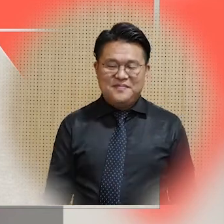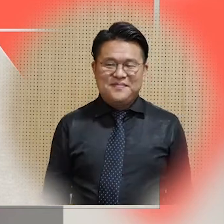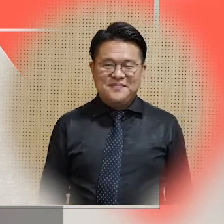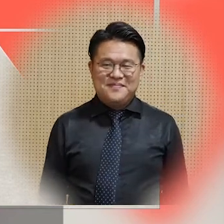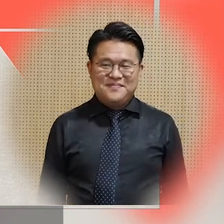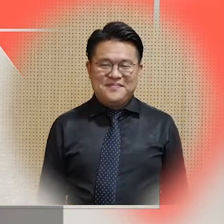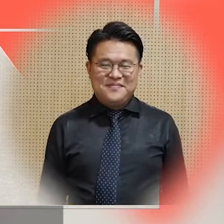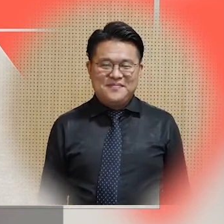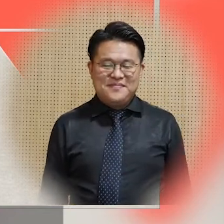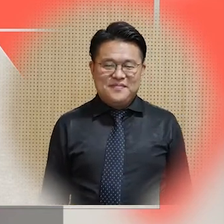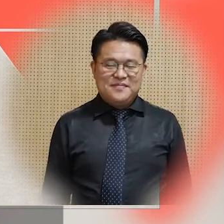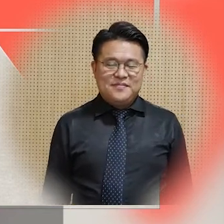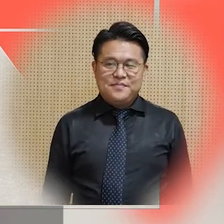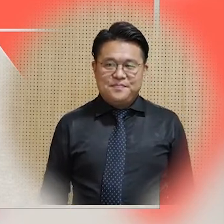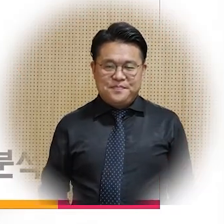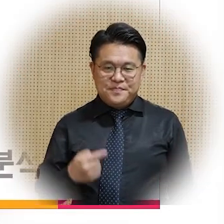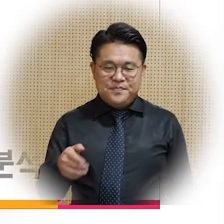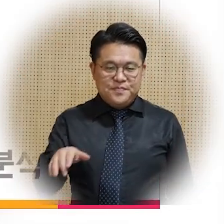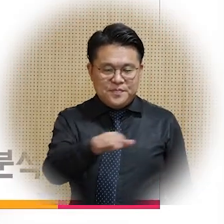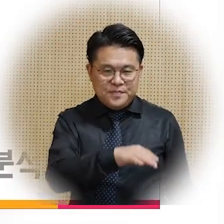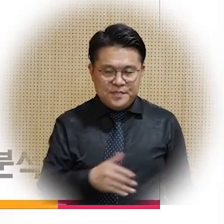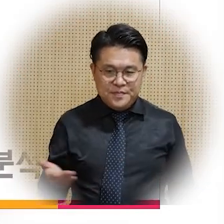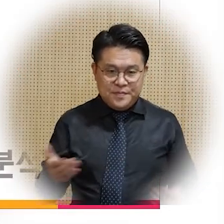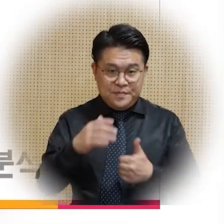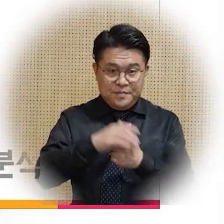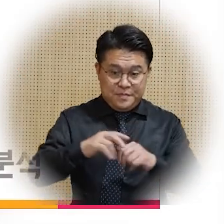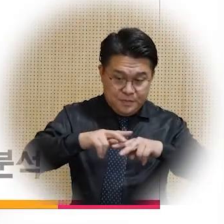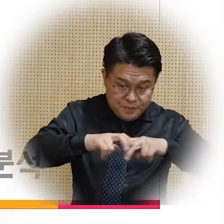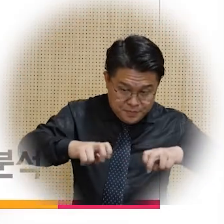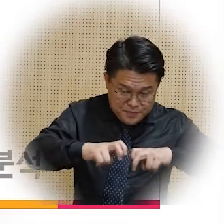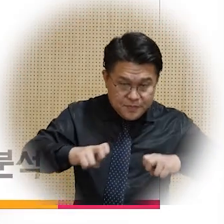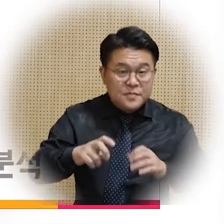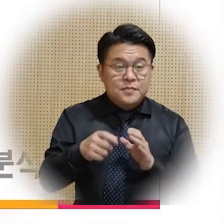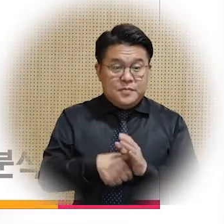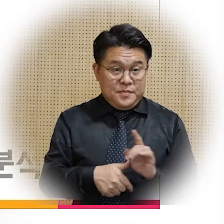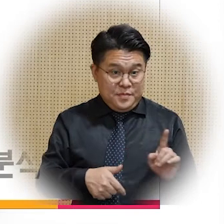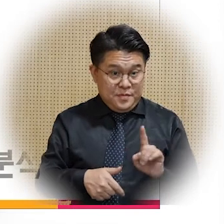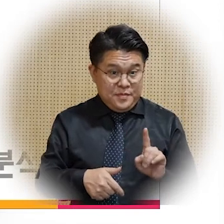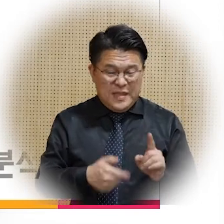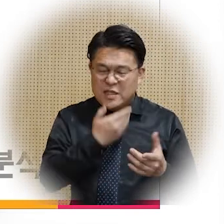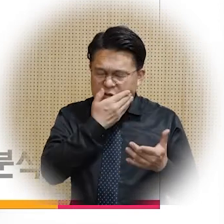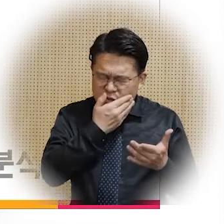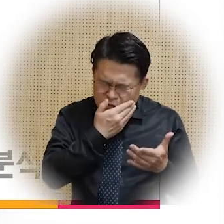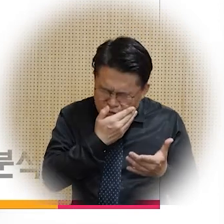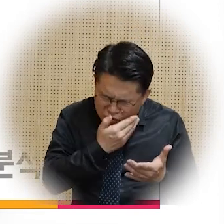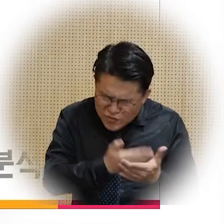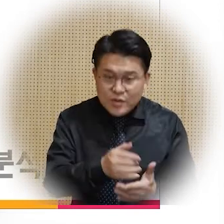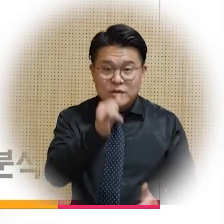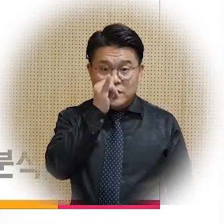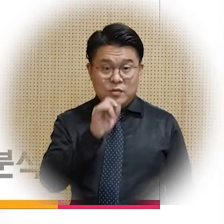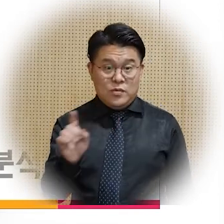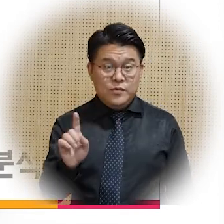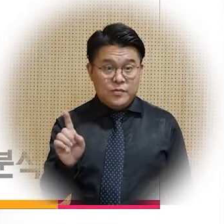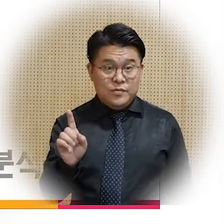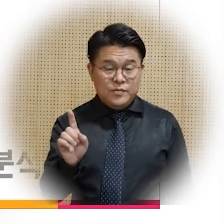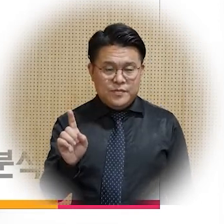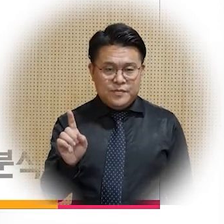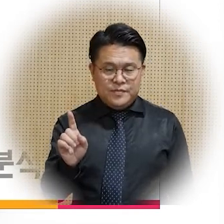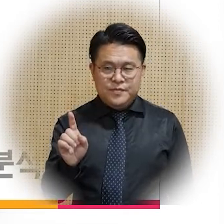이제 이해가 되시지 않을까 싶습니다. 자, 그래서 우리가 이제 그 직무 분석을 할